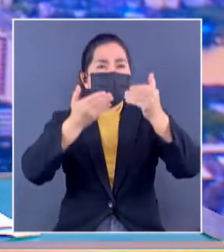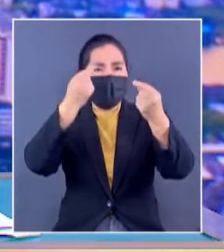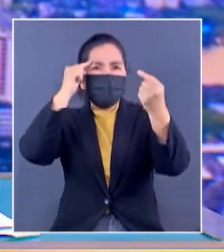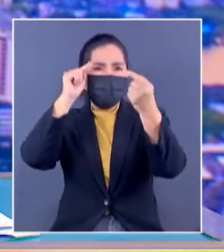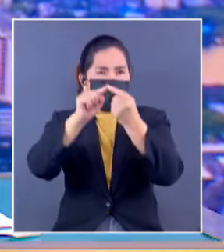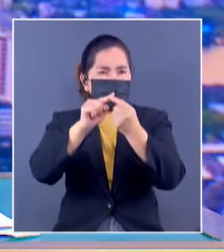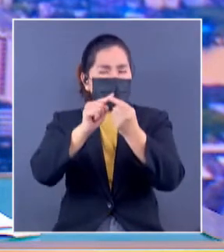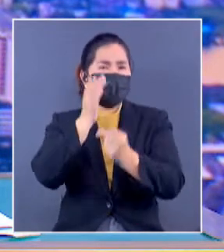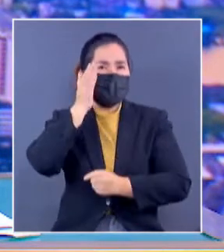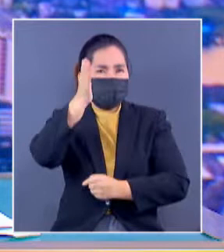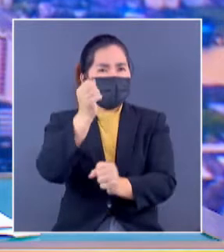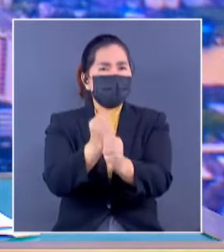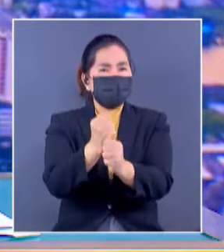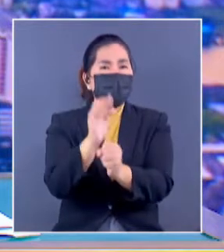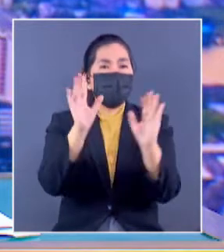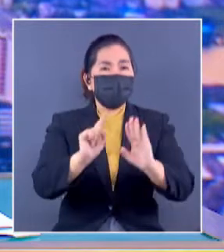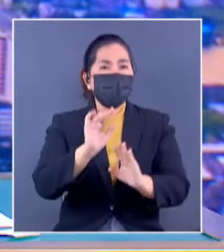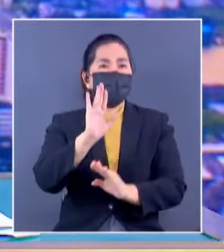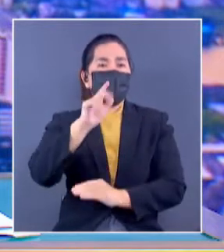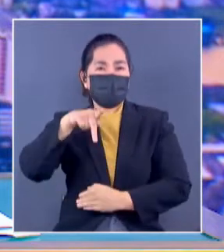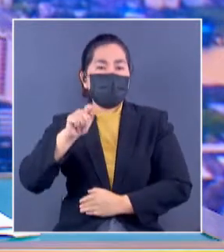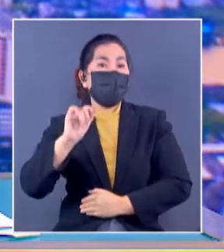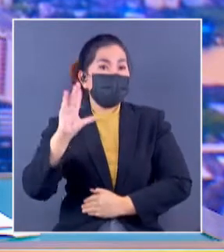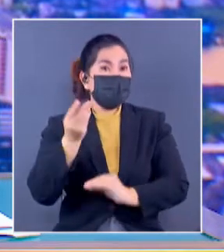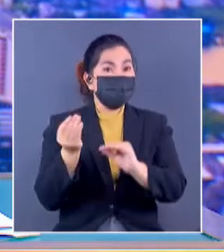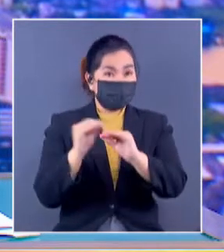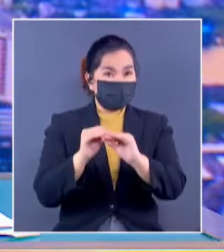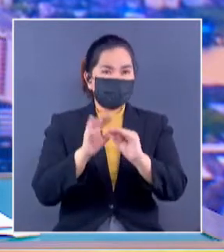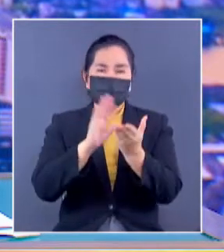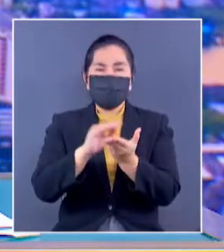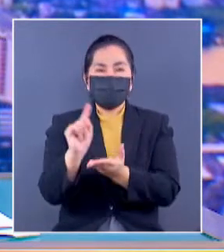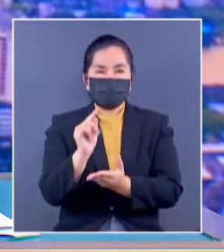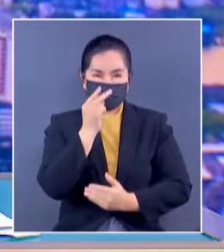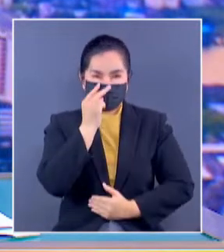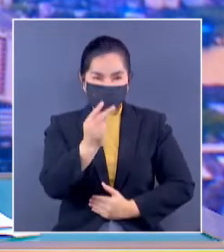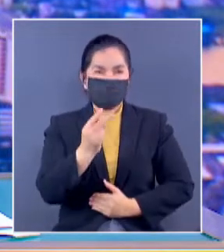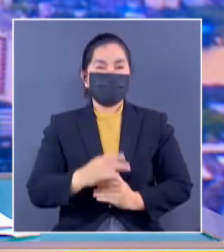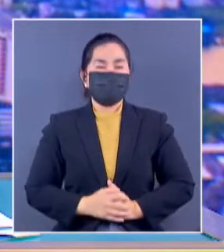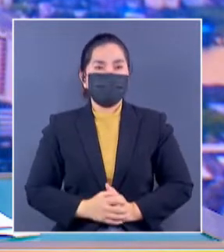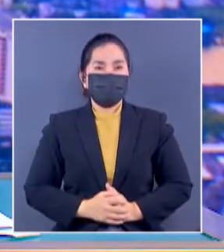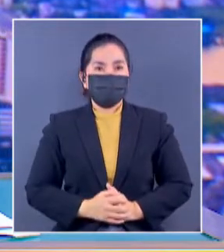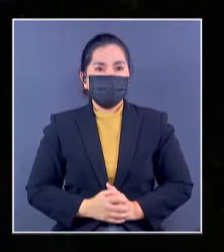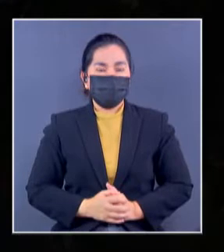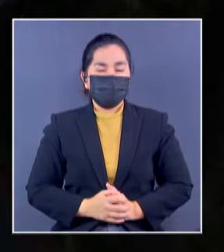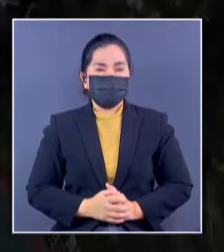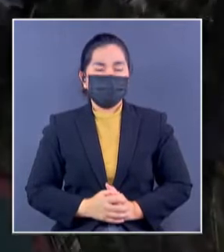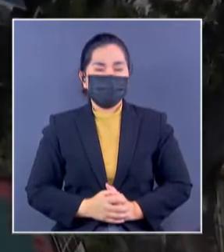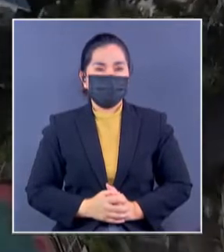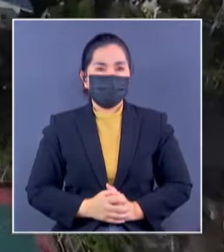ายและทิศทางการดำเนินงานขององค์กรนี้ให้มากยิ่งขึ้นรายละเอียดเป็นอย่างไรติดตามพร้อมกันจากรายงานนี้ครับ